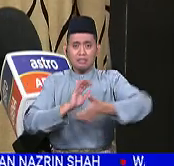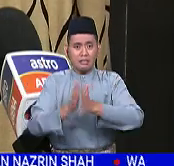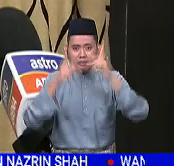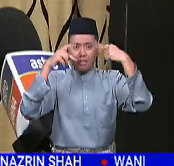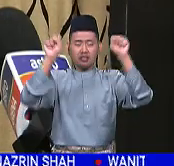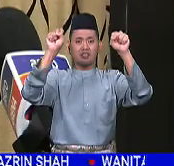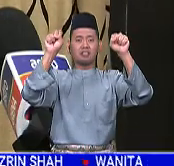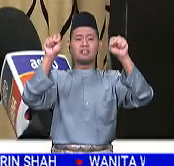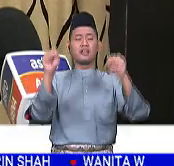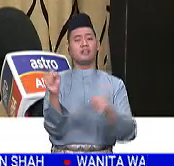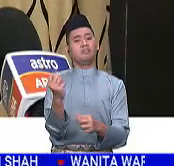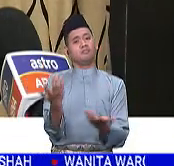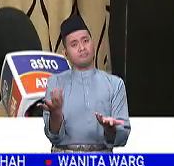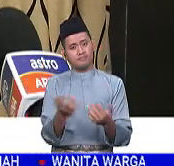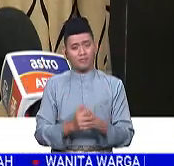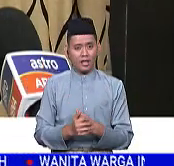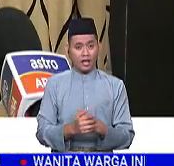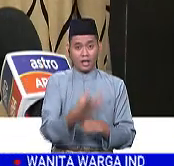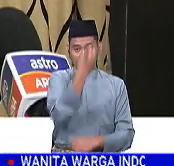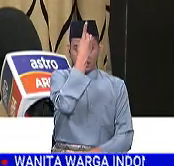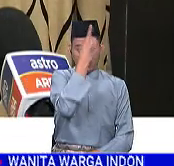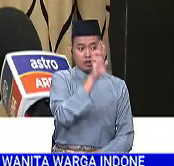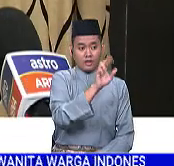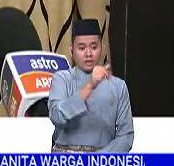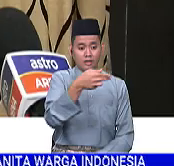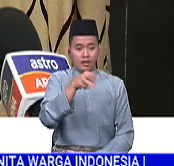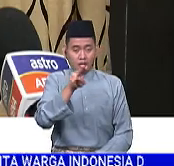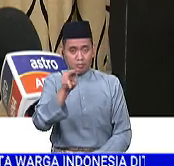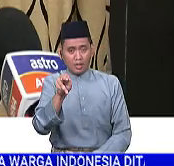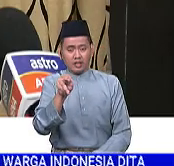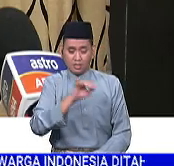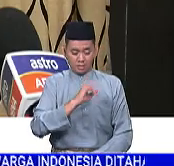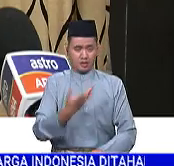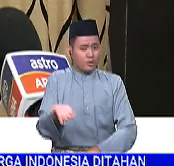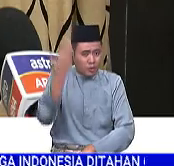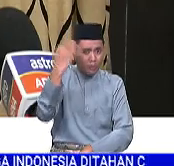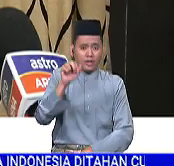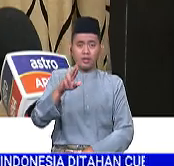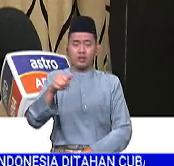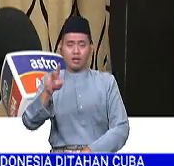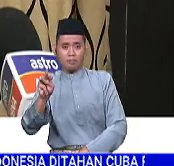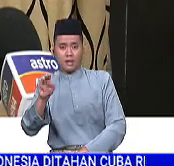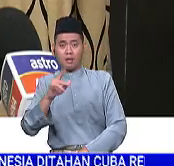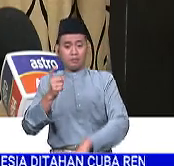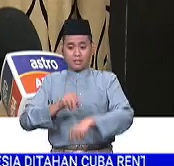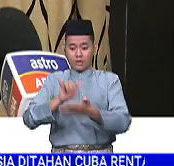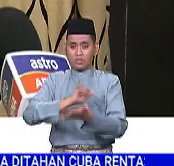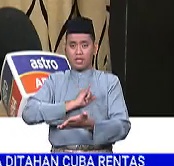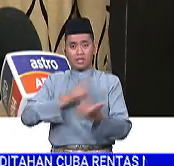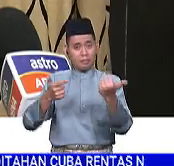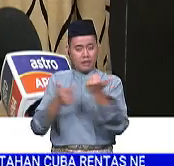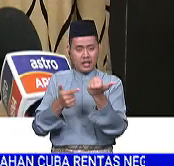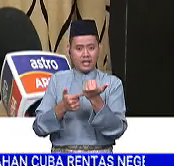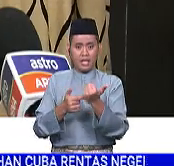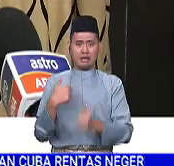selama Datuk Haji Rahman Palil jadi presiden, masa itu saya timbalan presiden, kita tak pernah,